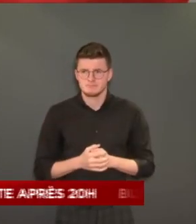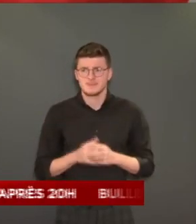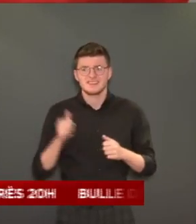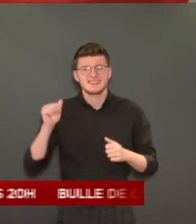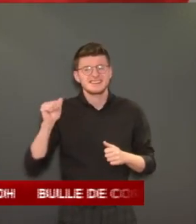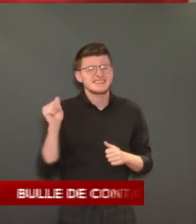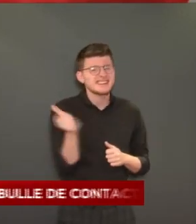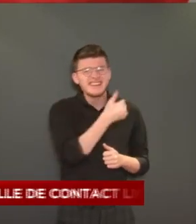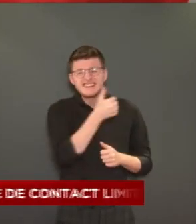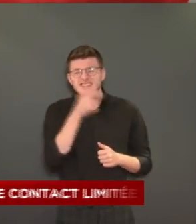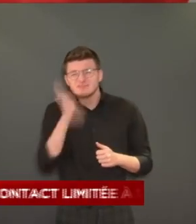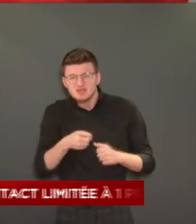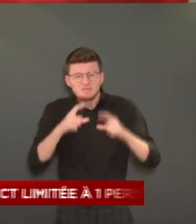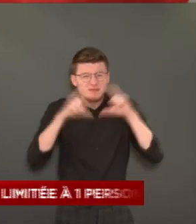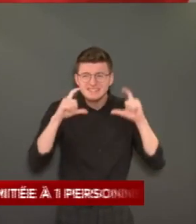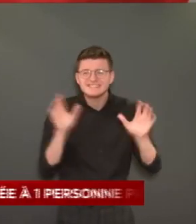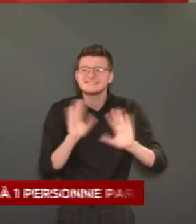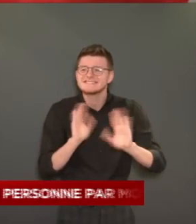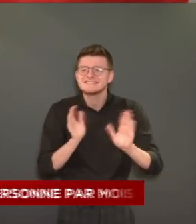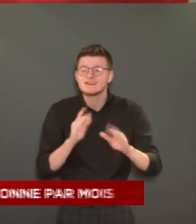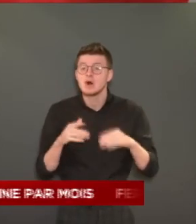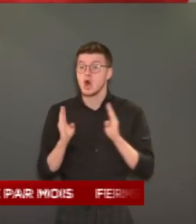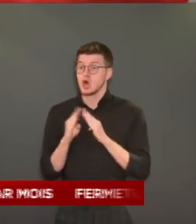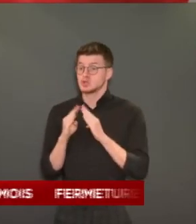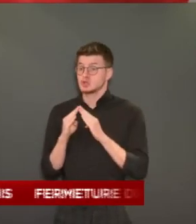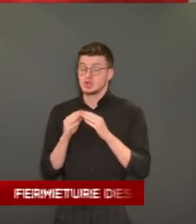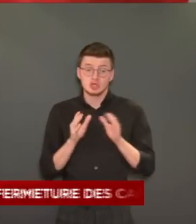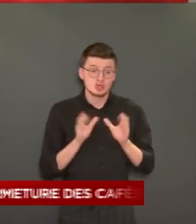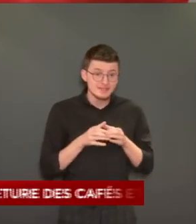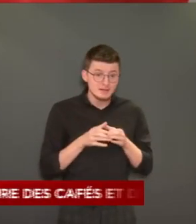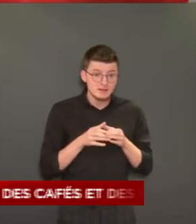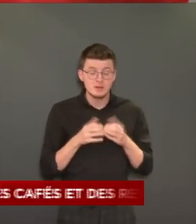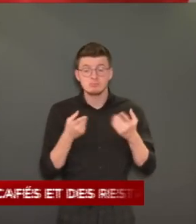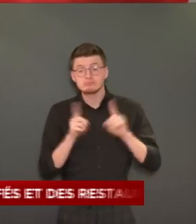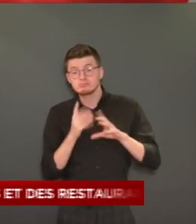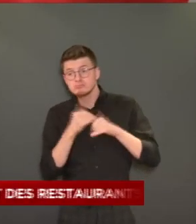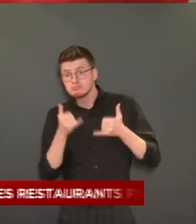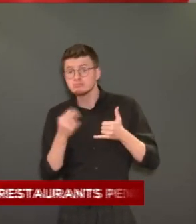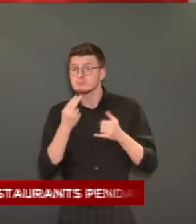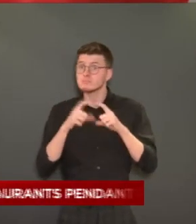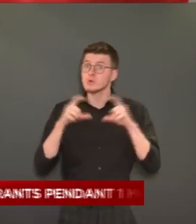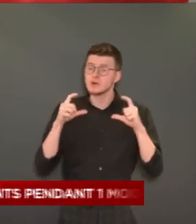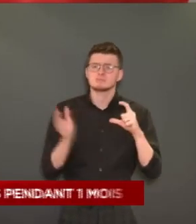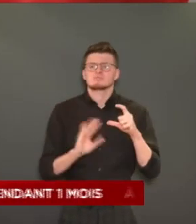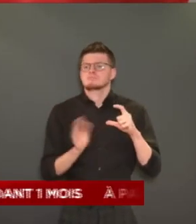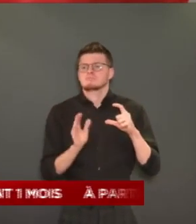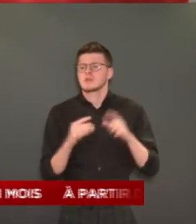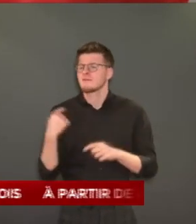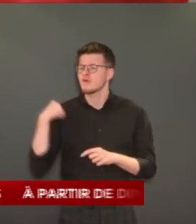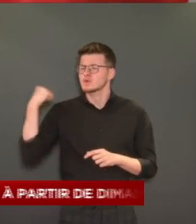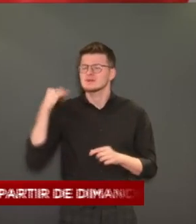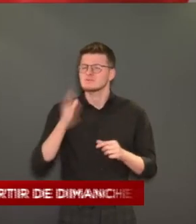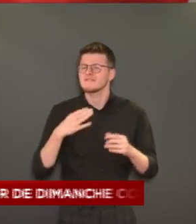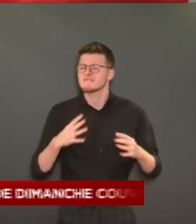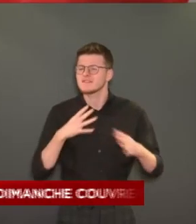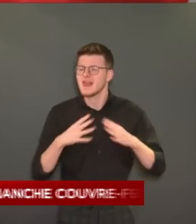Mais pas avec tout le monde, pas chez vous, dans votre foyer. La semaine dernière, j'avais